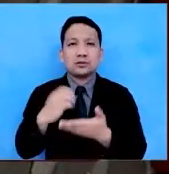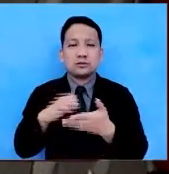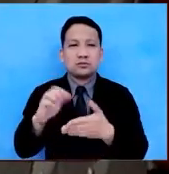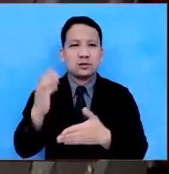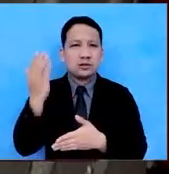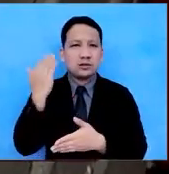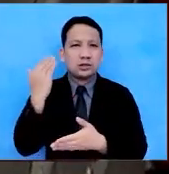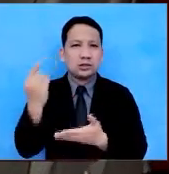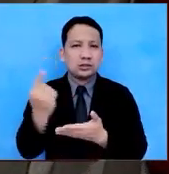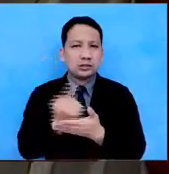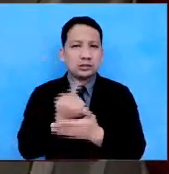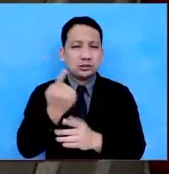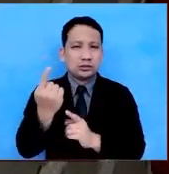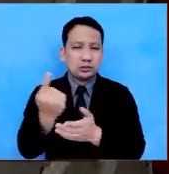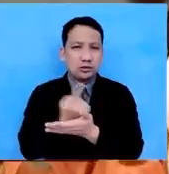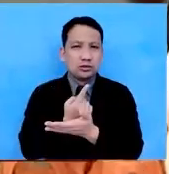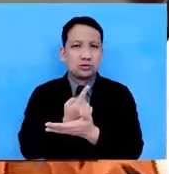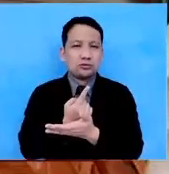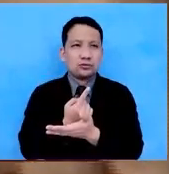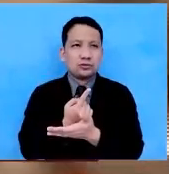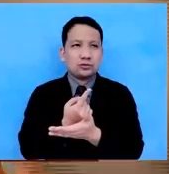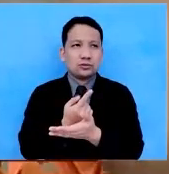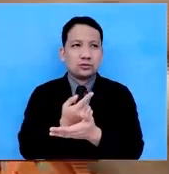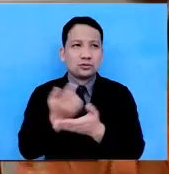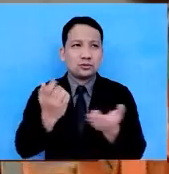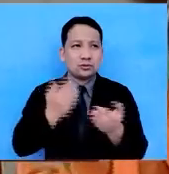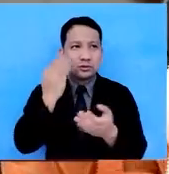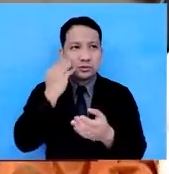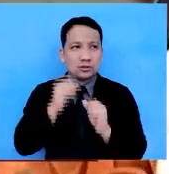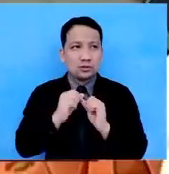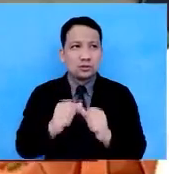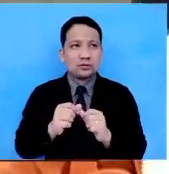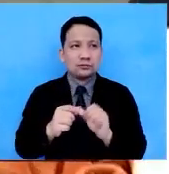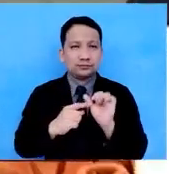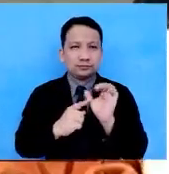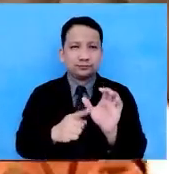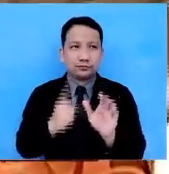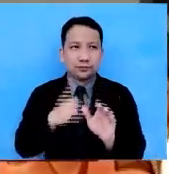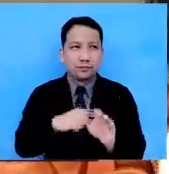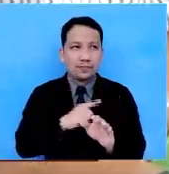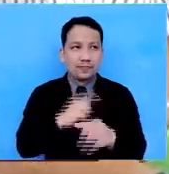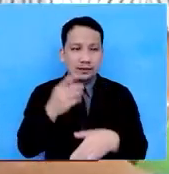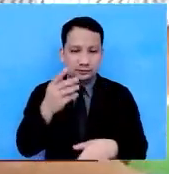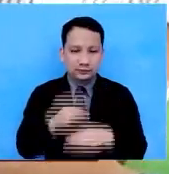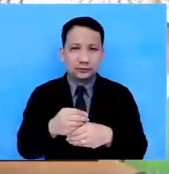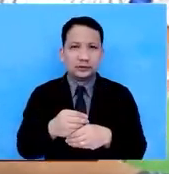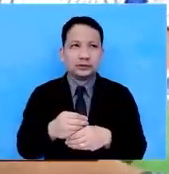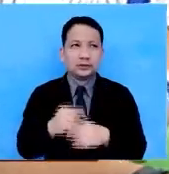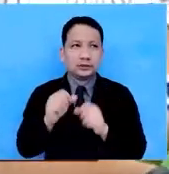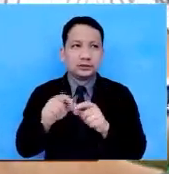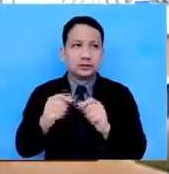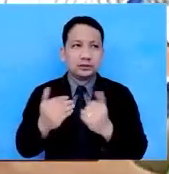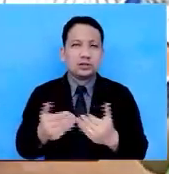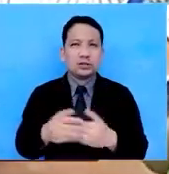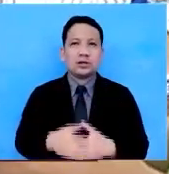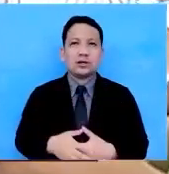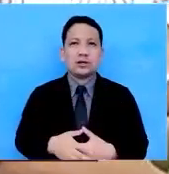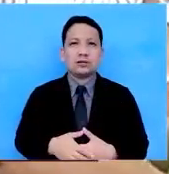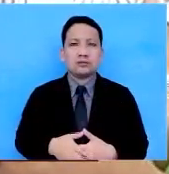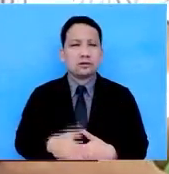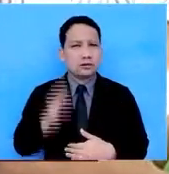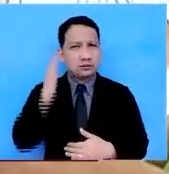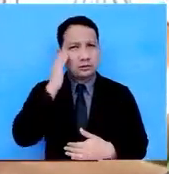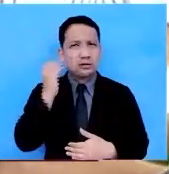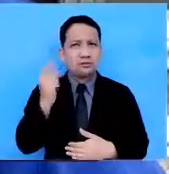nakaraang buwan na siyang pinapasa ng mga panadero at ngayon ramdam na rin ng mga mamimili. Panawagan naman ng Philippine Federation